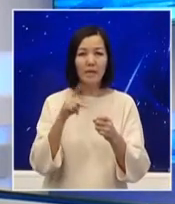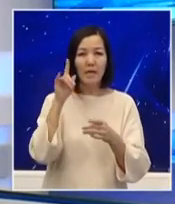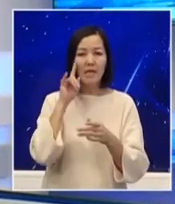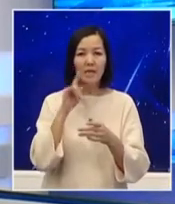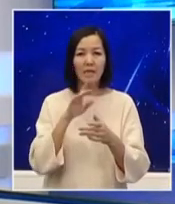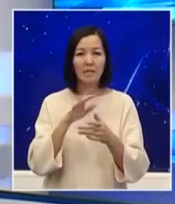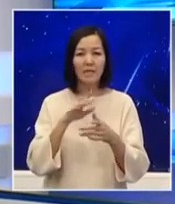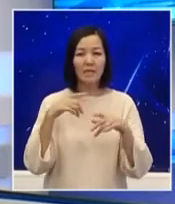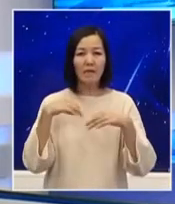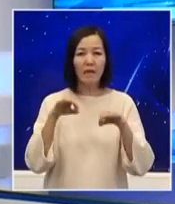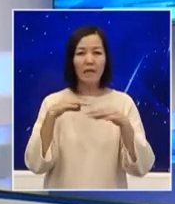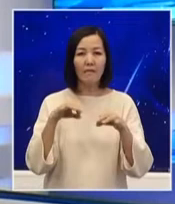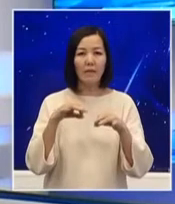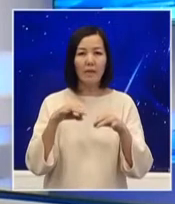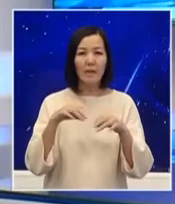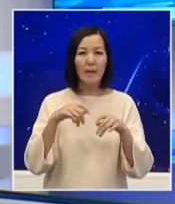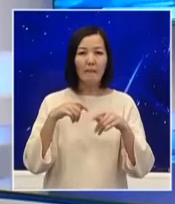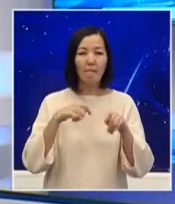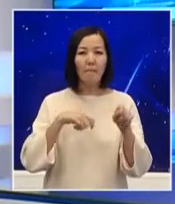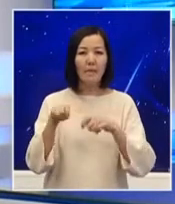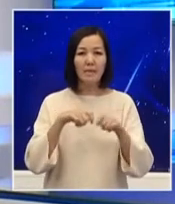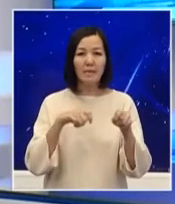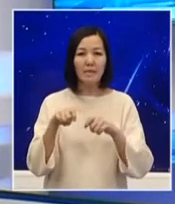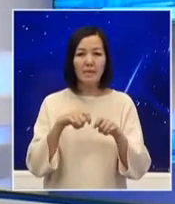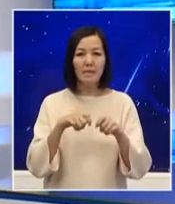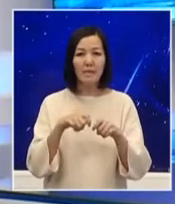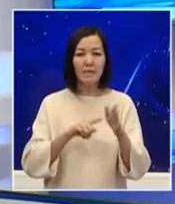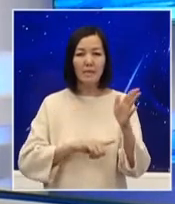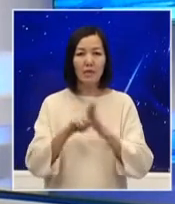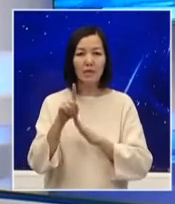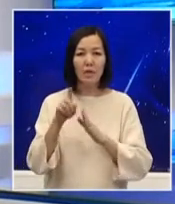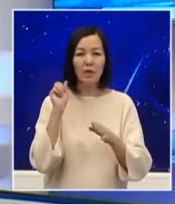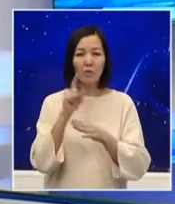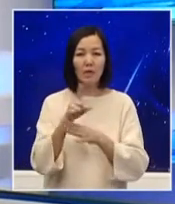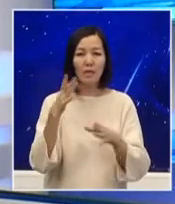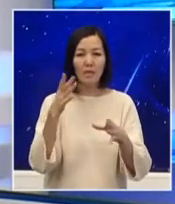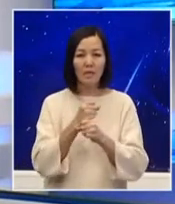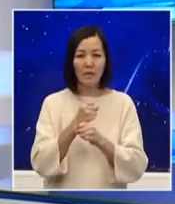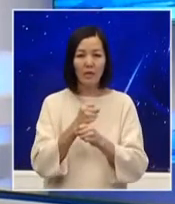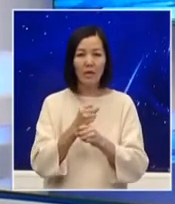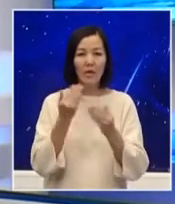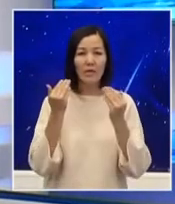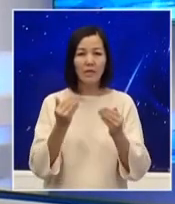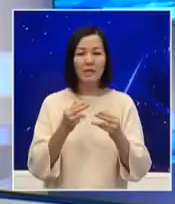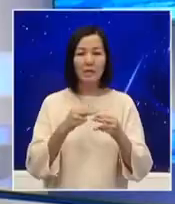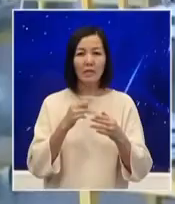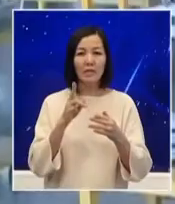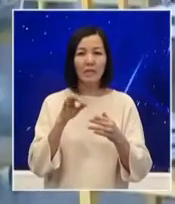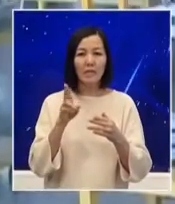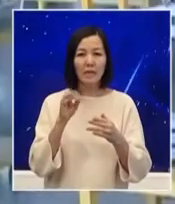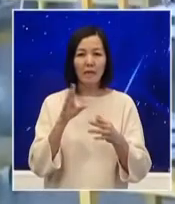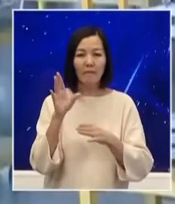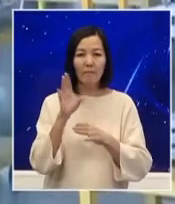автобизнеса, многие импортеры недооценили рынок и в начале года сократили заказы. Основные продажи сейчас у дилеров-брендов,